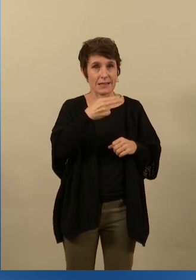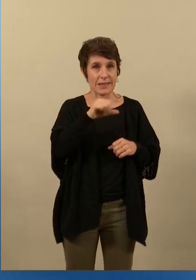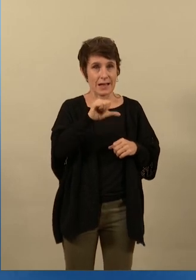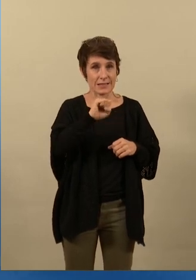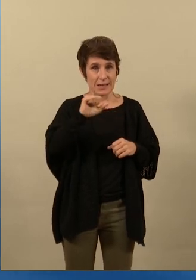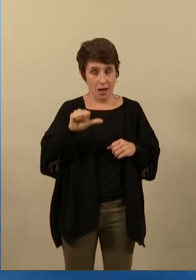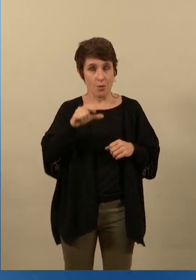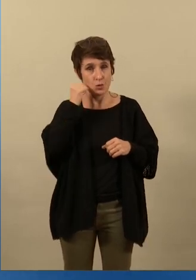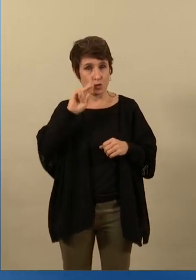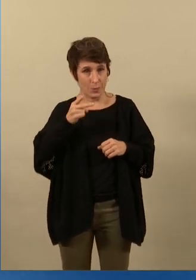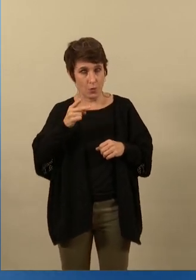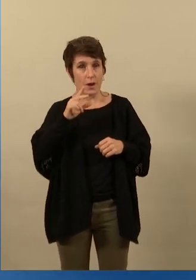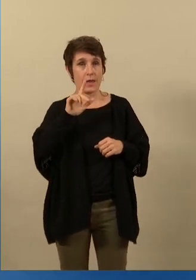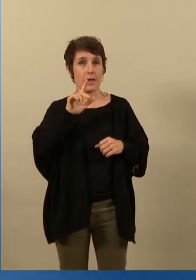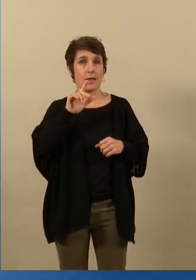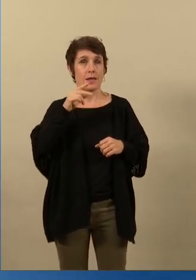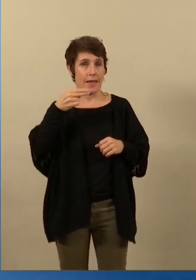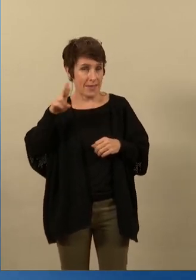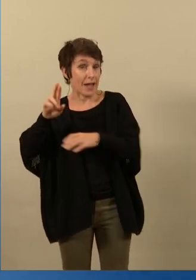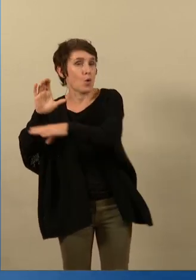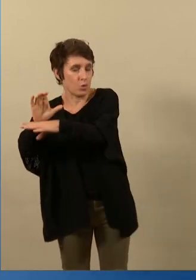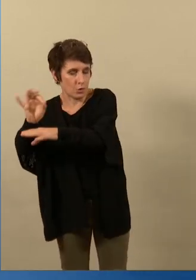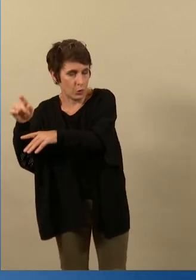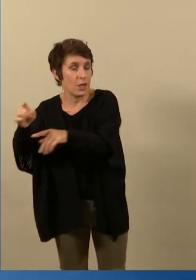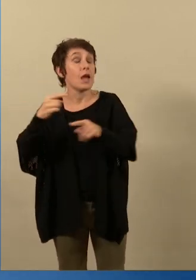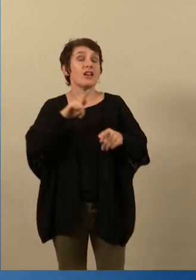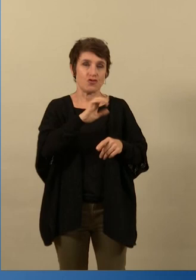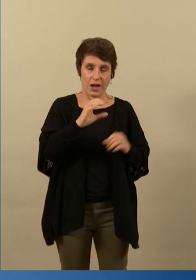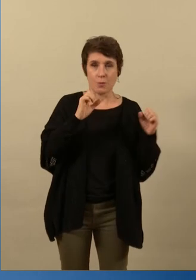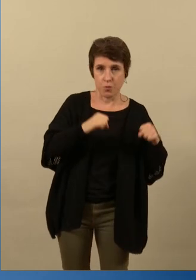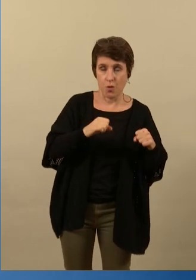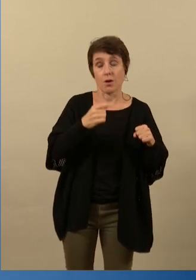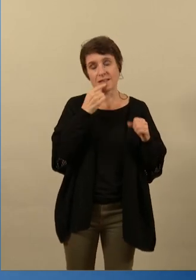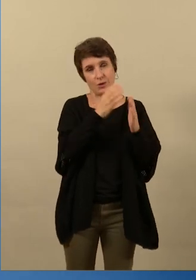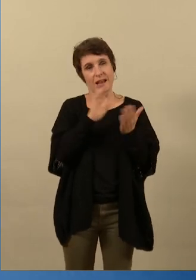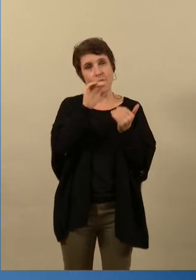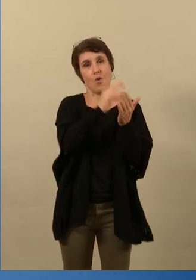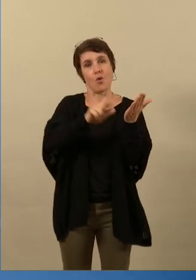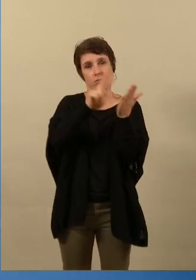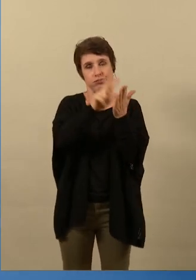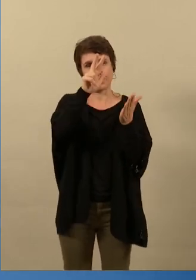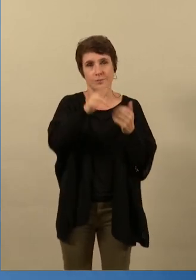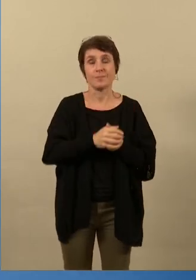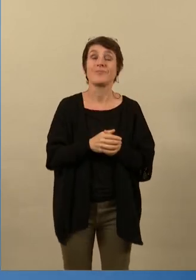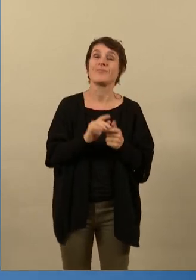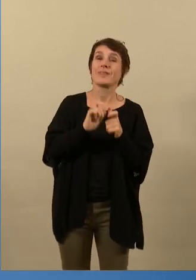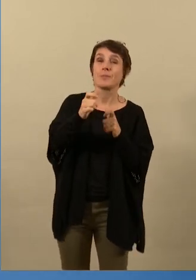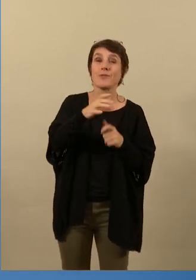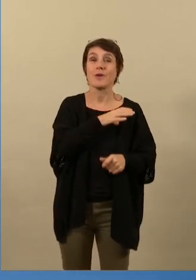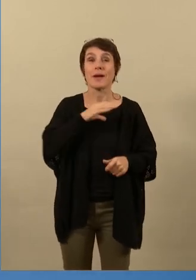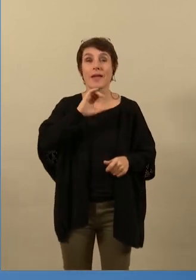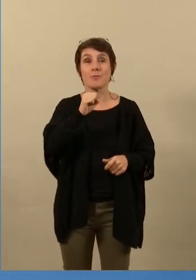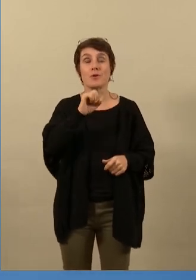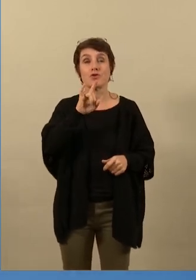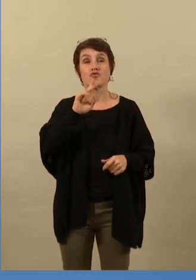monsieur Picolet NR j'ai noté contre pardon et JEC donc le vœux est adopté euh madame Schuman vous avez la